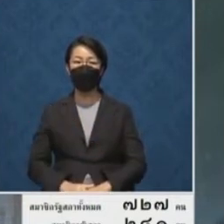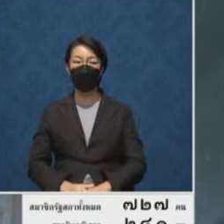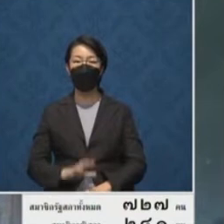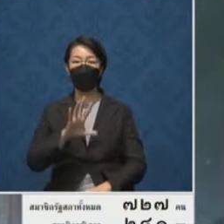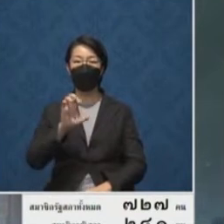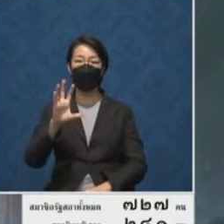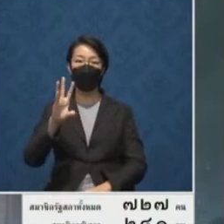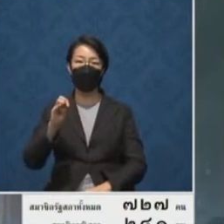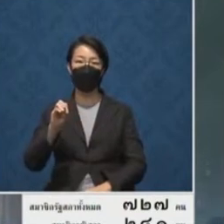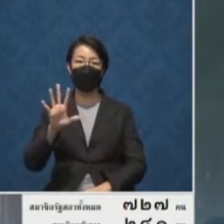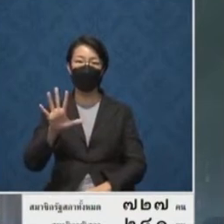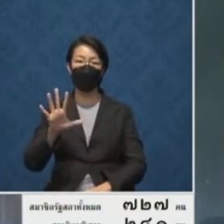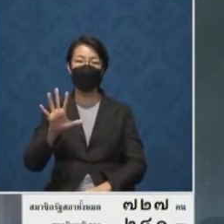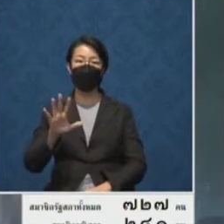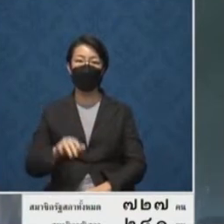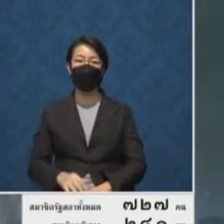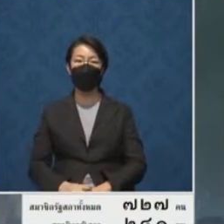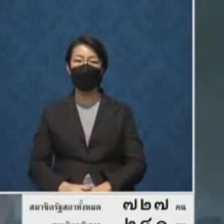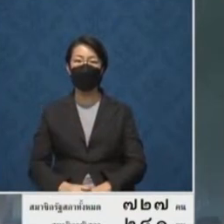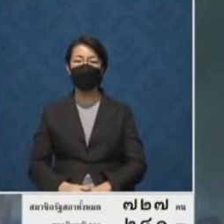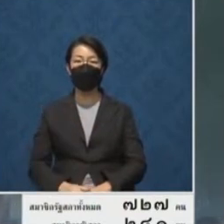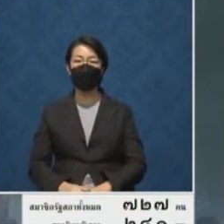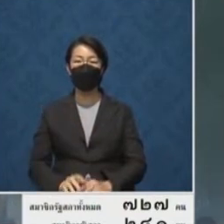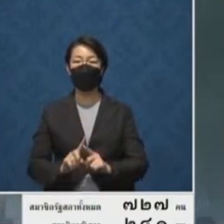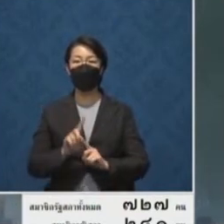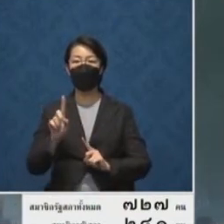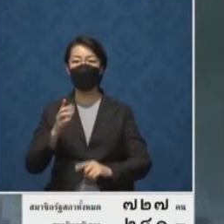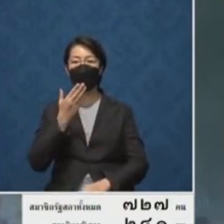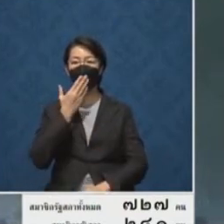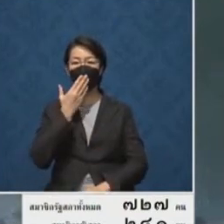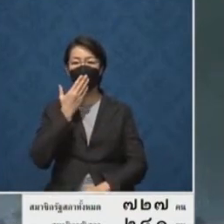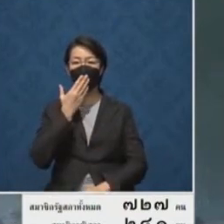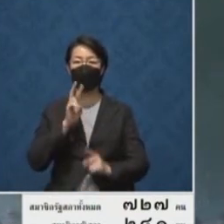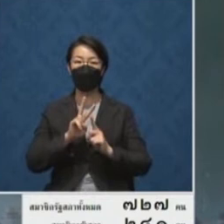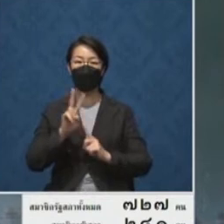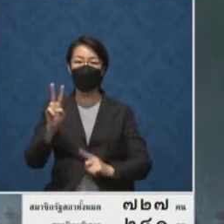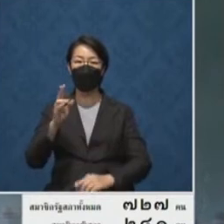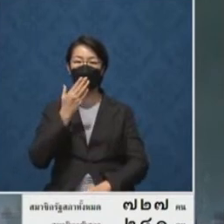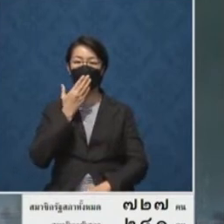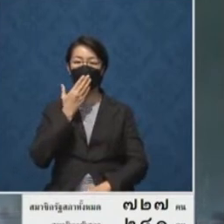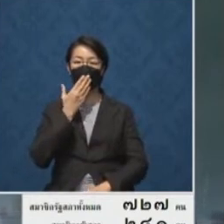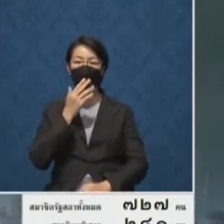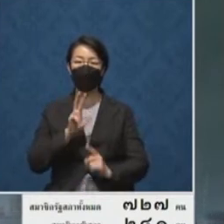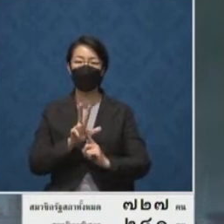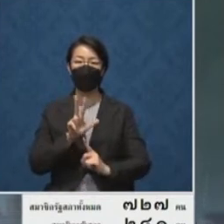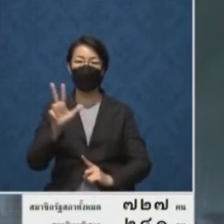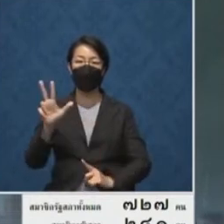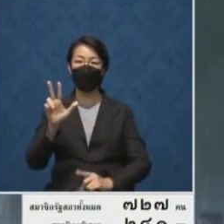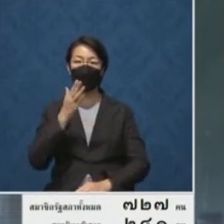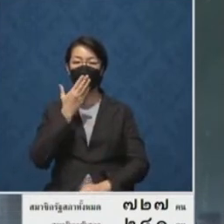ครับ 565นายสมศักดิ์โชติรัตนสิริ 1งดออกเสียง2งดออกเ